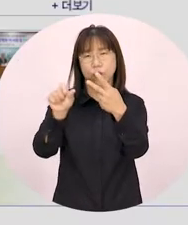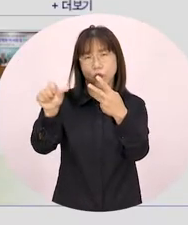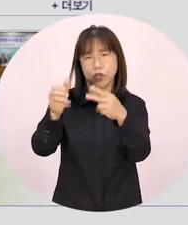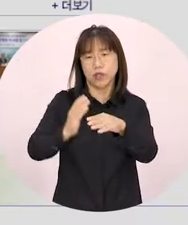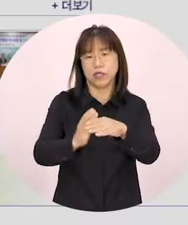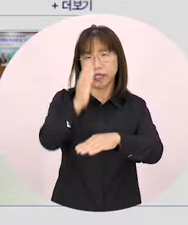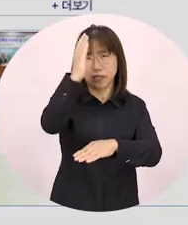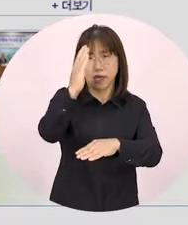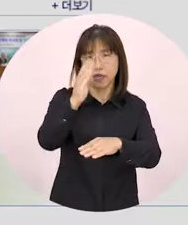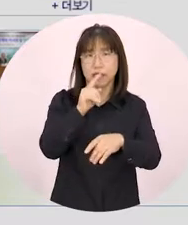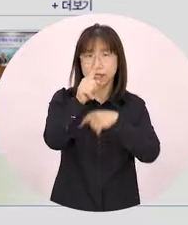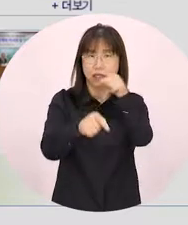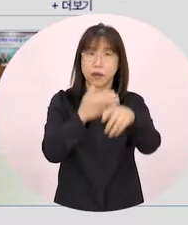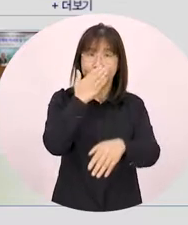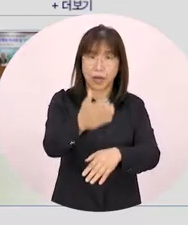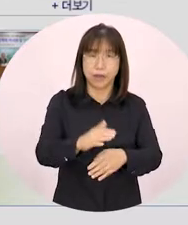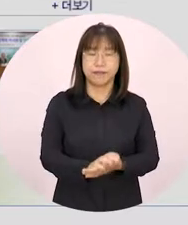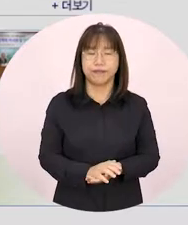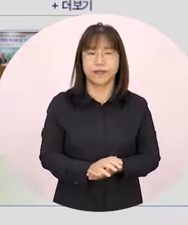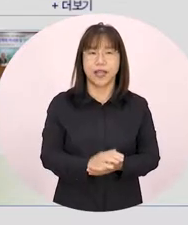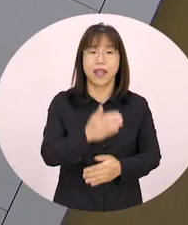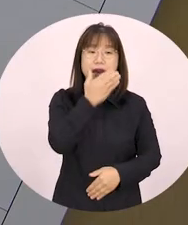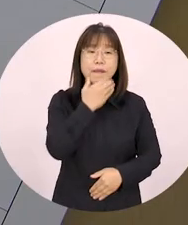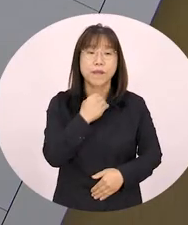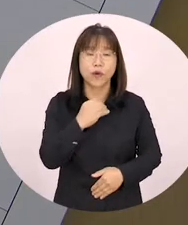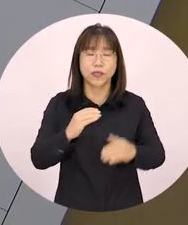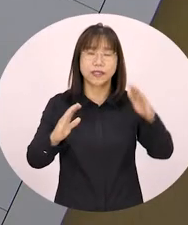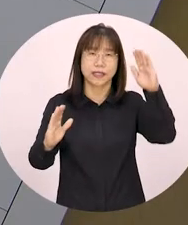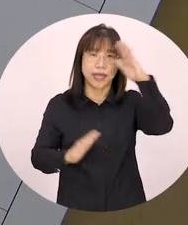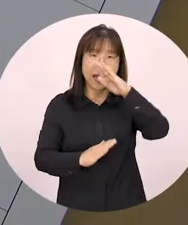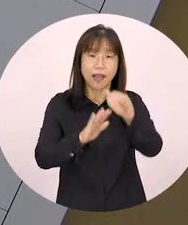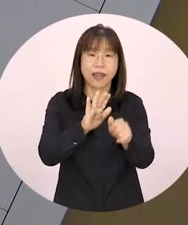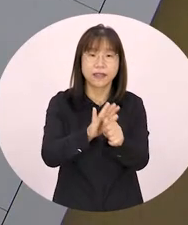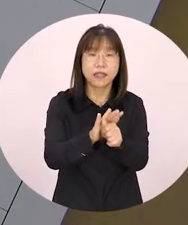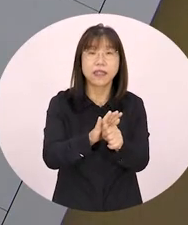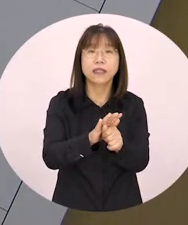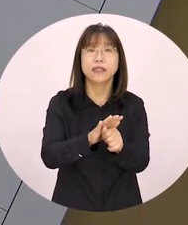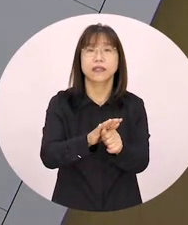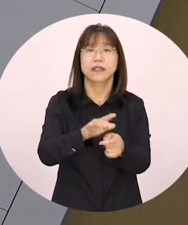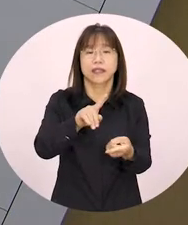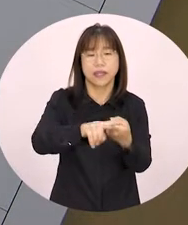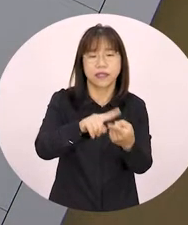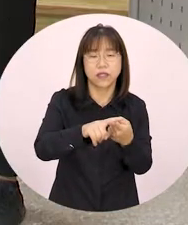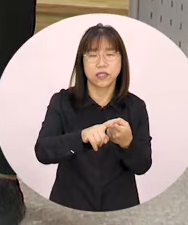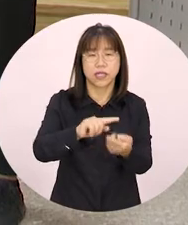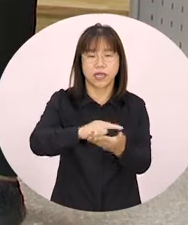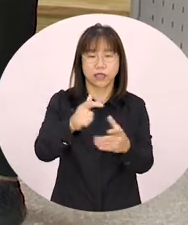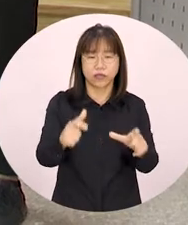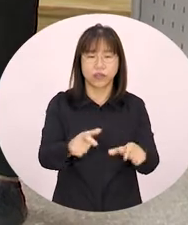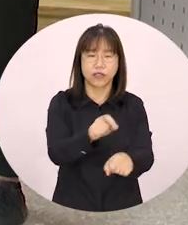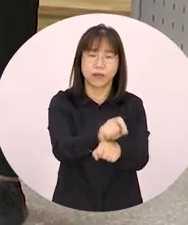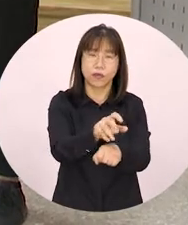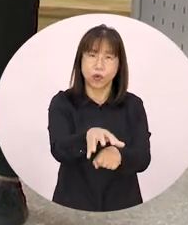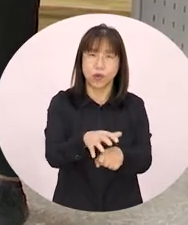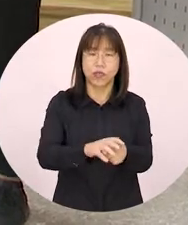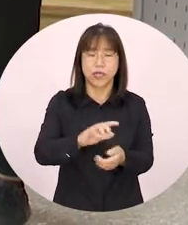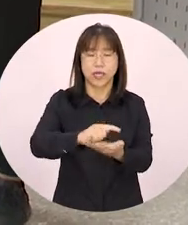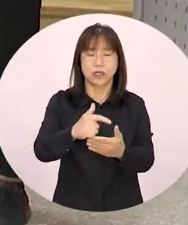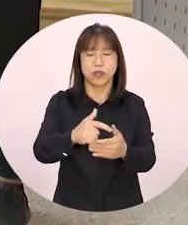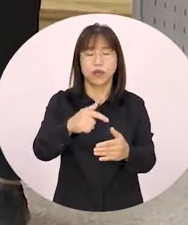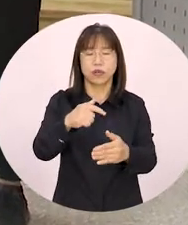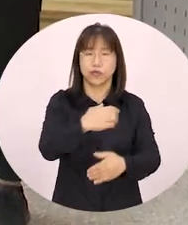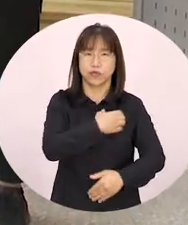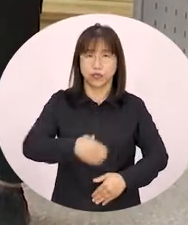만점에 2.5점 이상이면 신청할 수 있습니다. 기타 행복 장학생에 대한 자세한 사항은 강서구 장학회